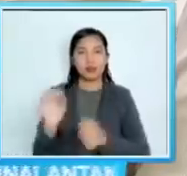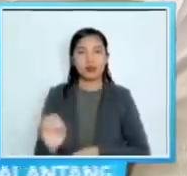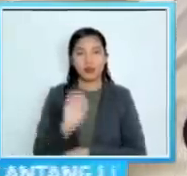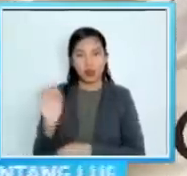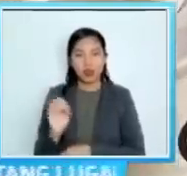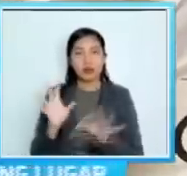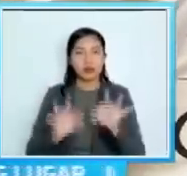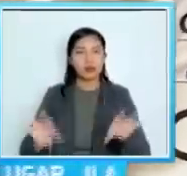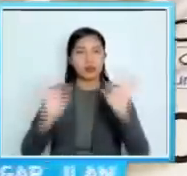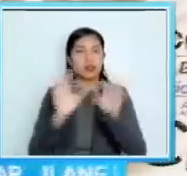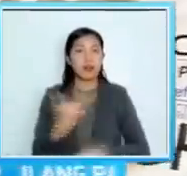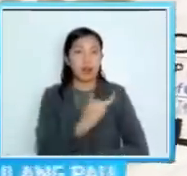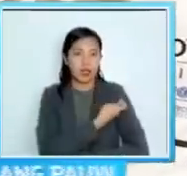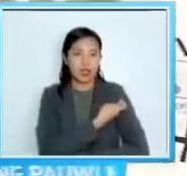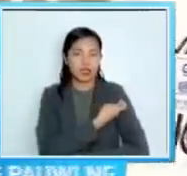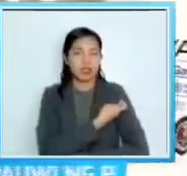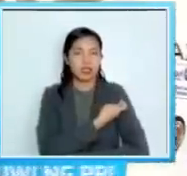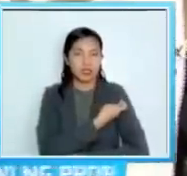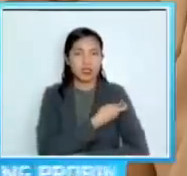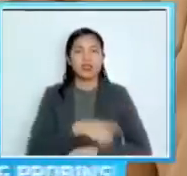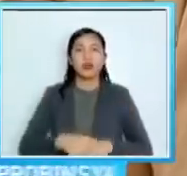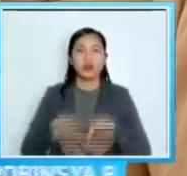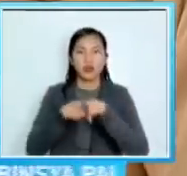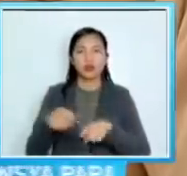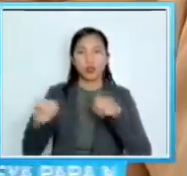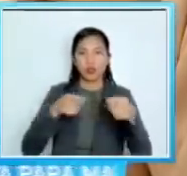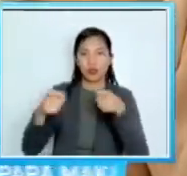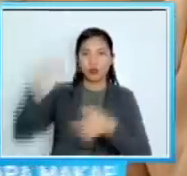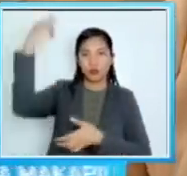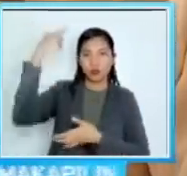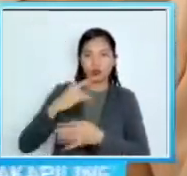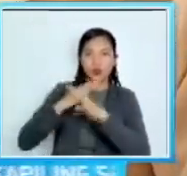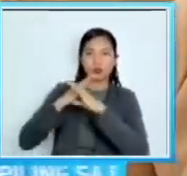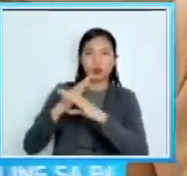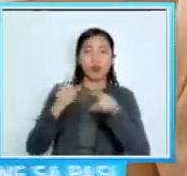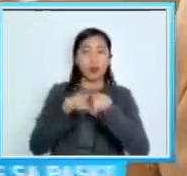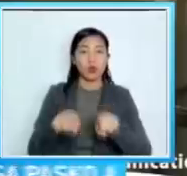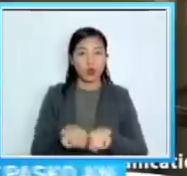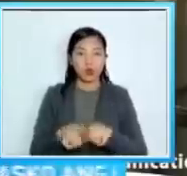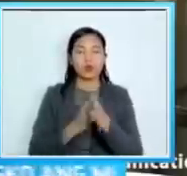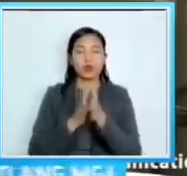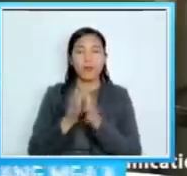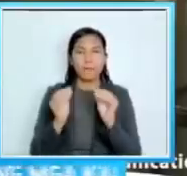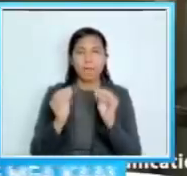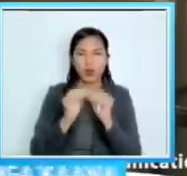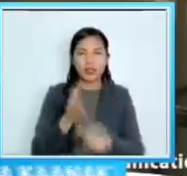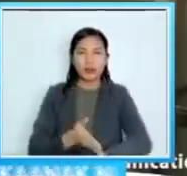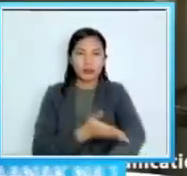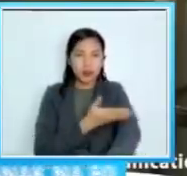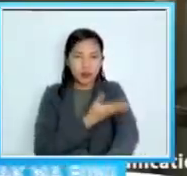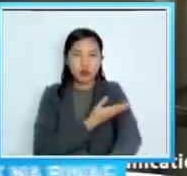COVID. Malaking bagay din daw na pinaikli na ang pagitan ng second dose at booster shot ng COVID vaccine. Pinirmahan na ng